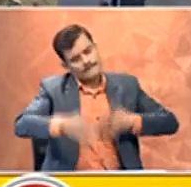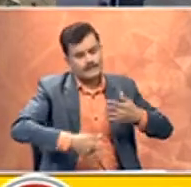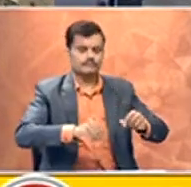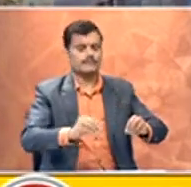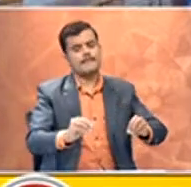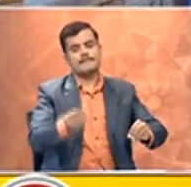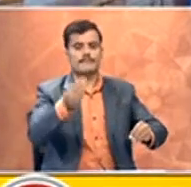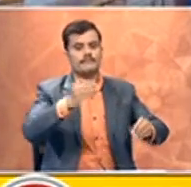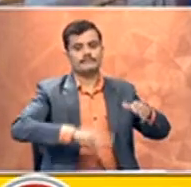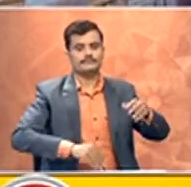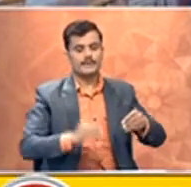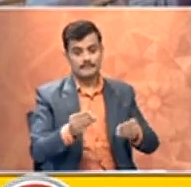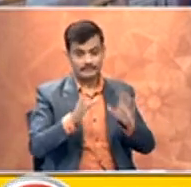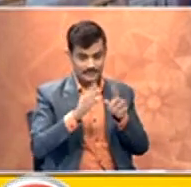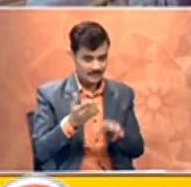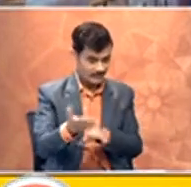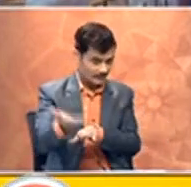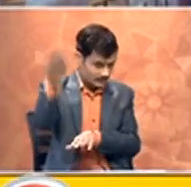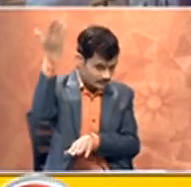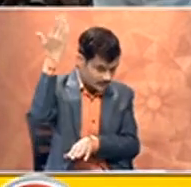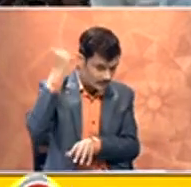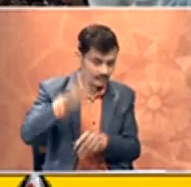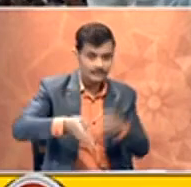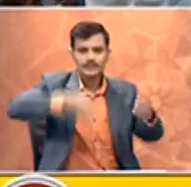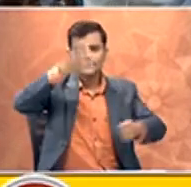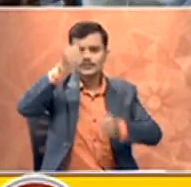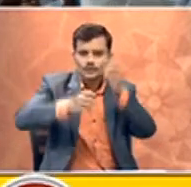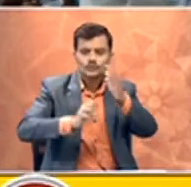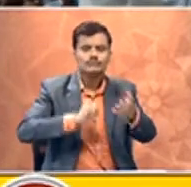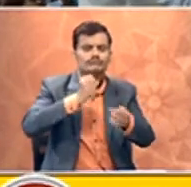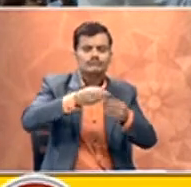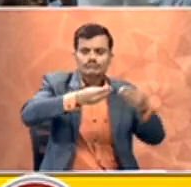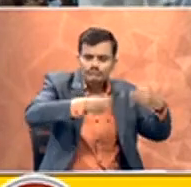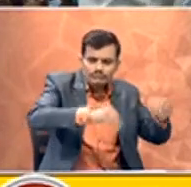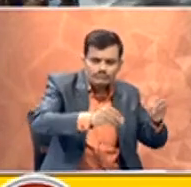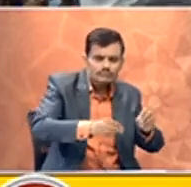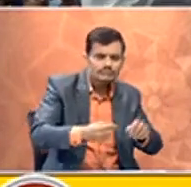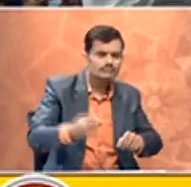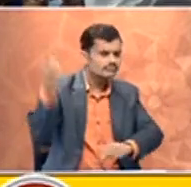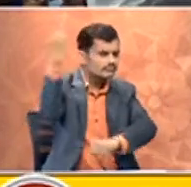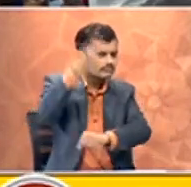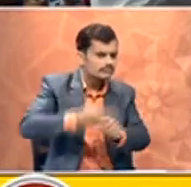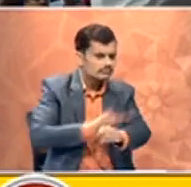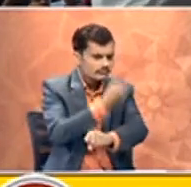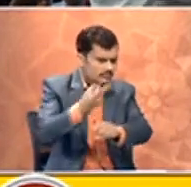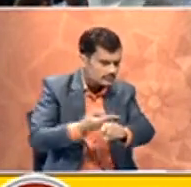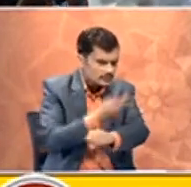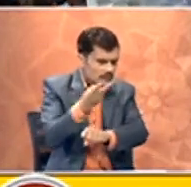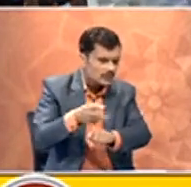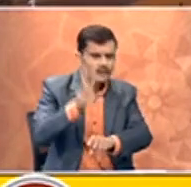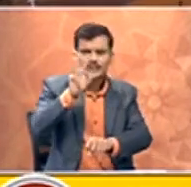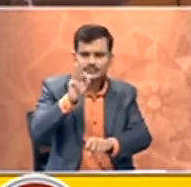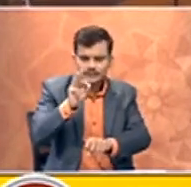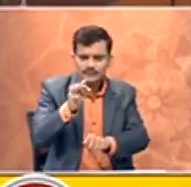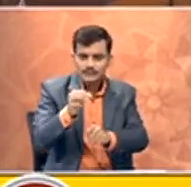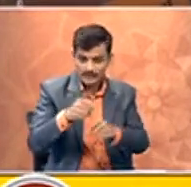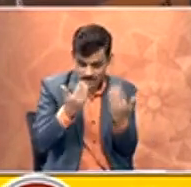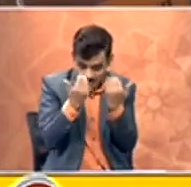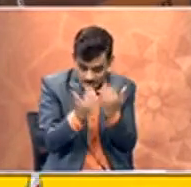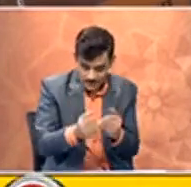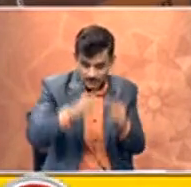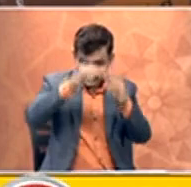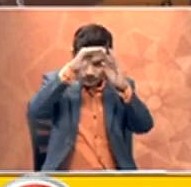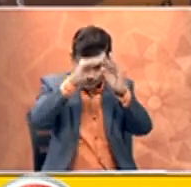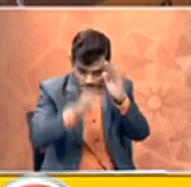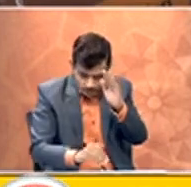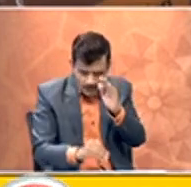हैं। पहले जिस दूध को पहुंचाने में 30 घंटे लग जाते थे, वो अब आधे